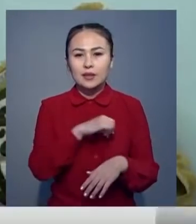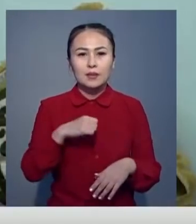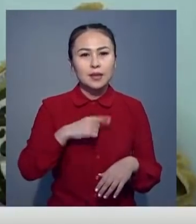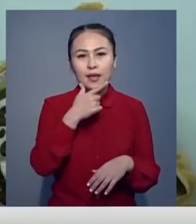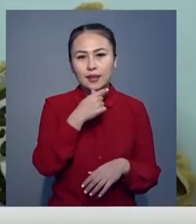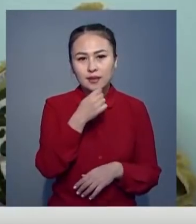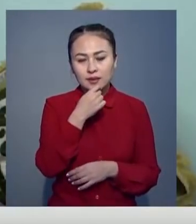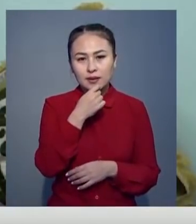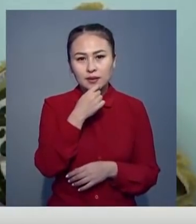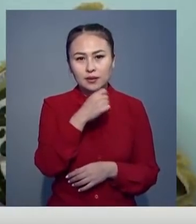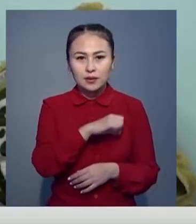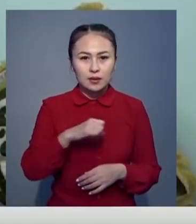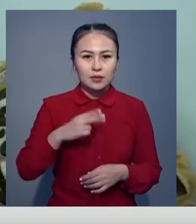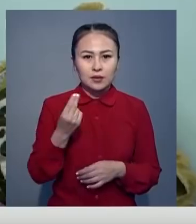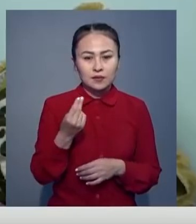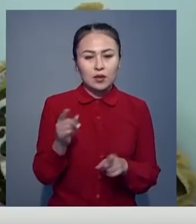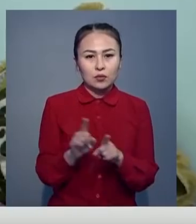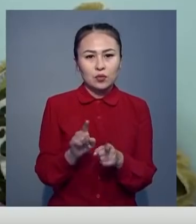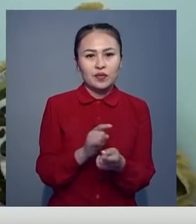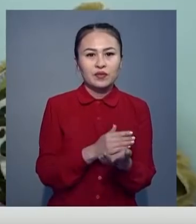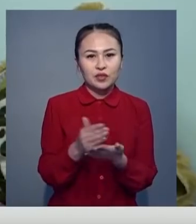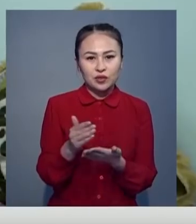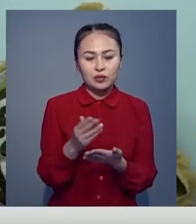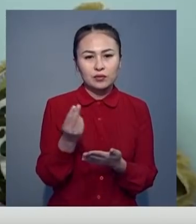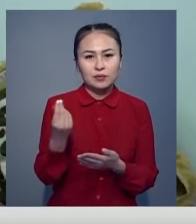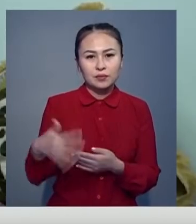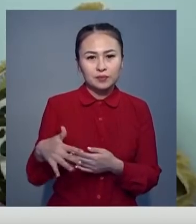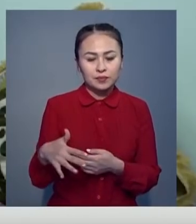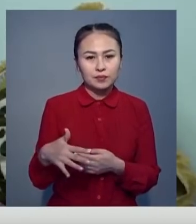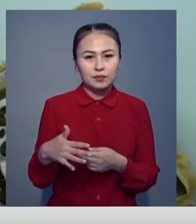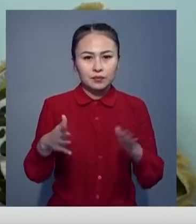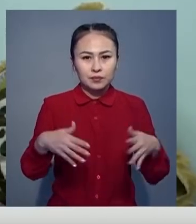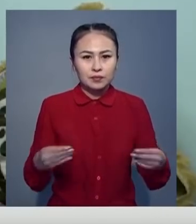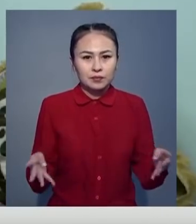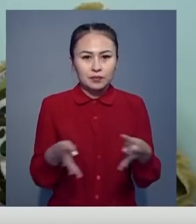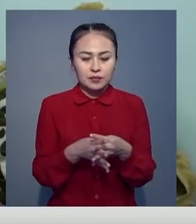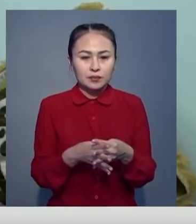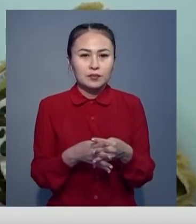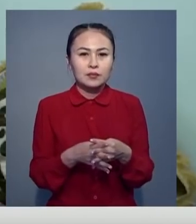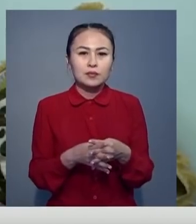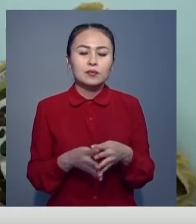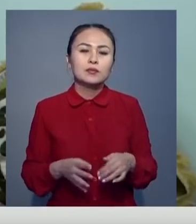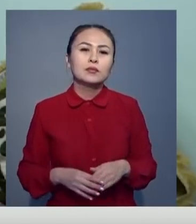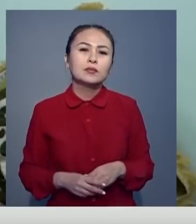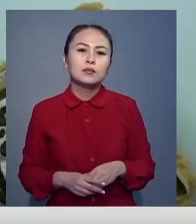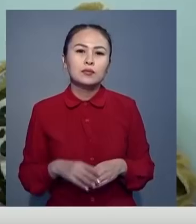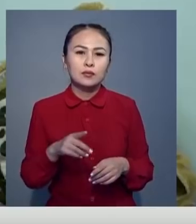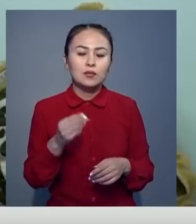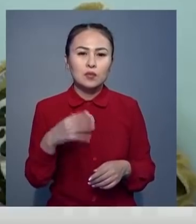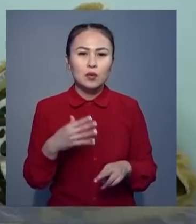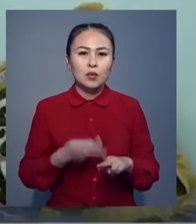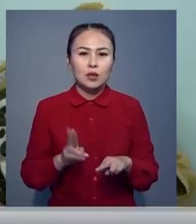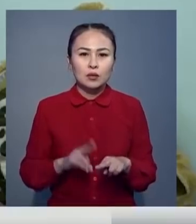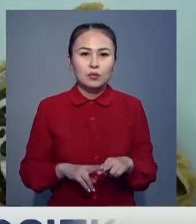әдемісі, бағасы да жоғары бағадағы сол осы құрақ араласқан көрпеше бағалы.